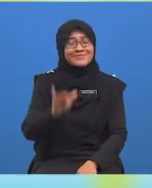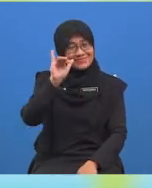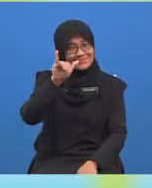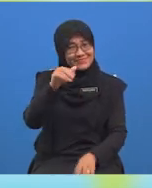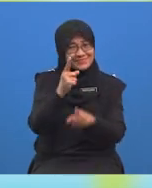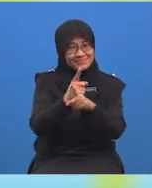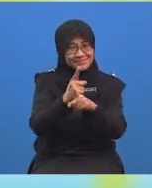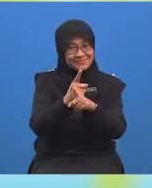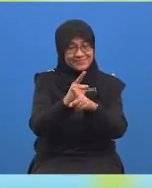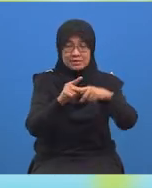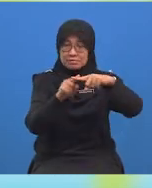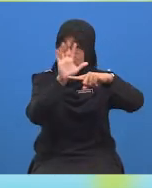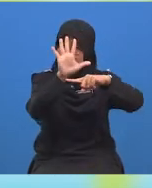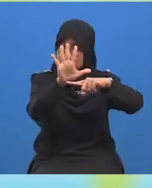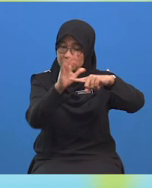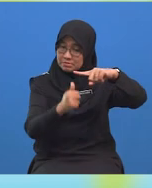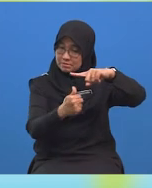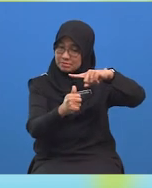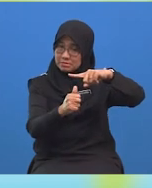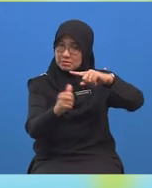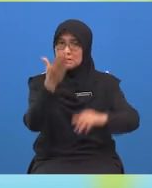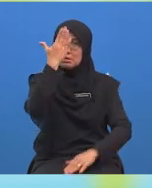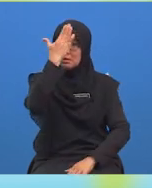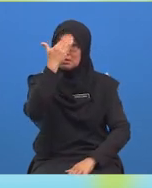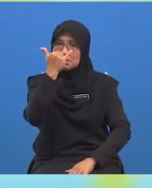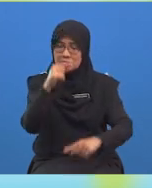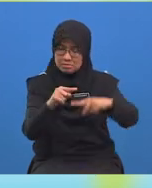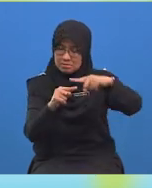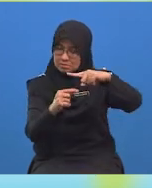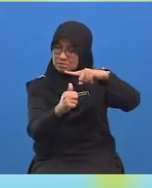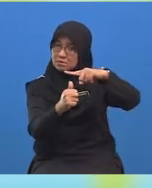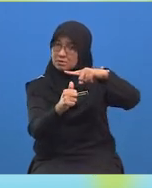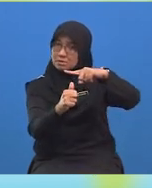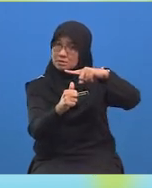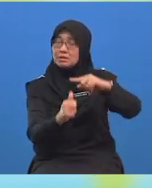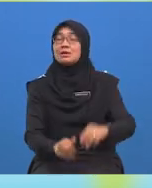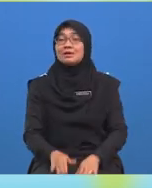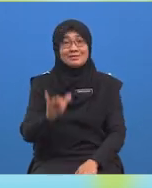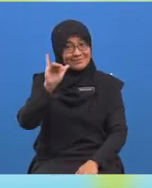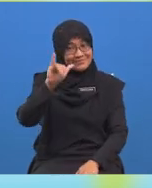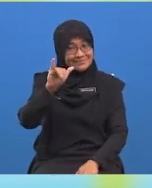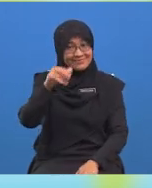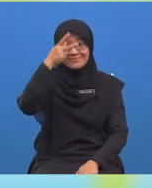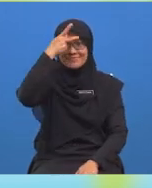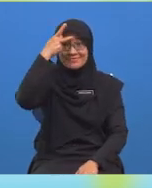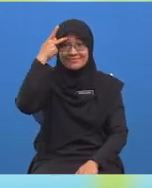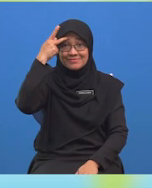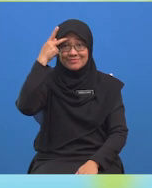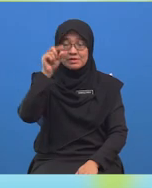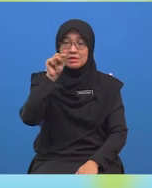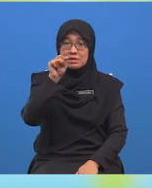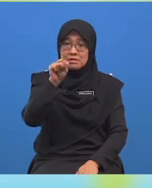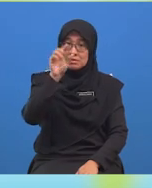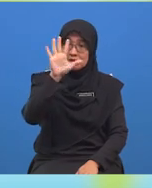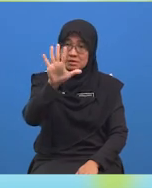betul, 5/10. Mengapa per 10 murid-murid? Ya, kerana perpuluhan